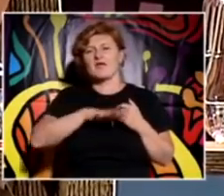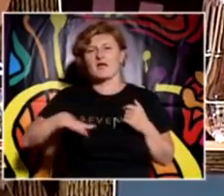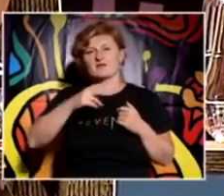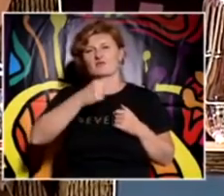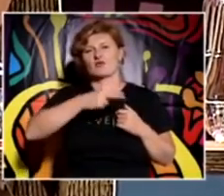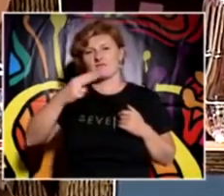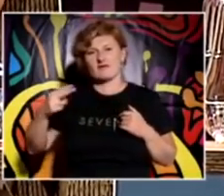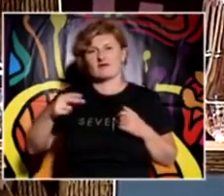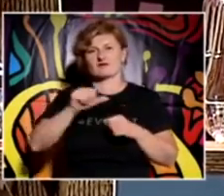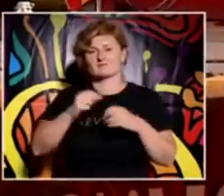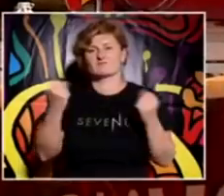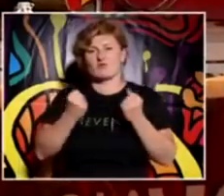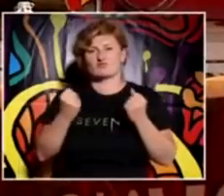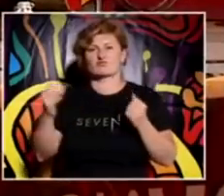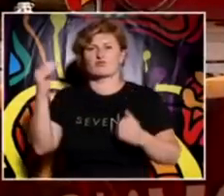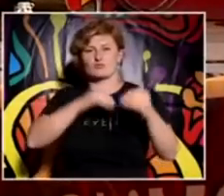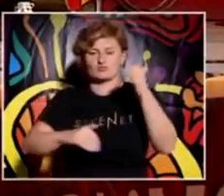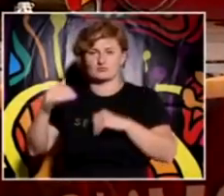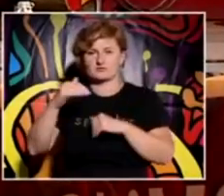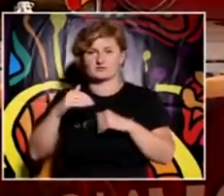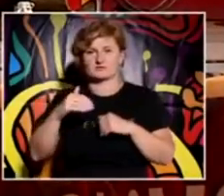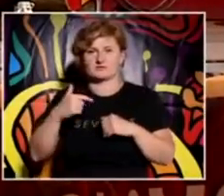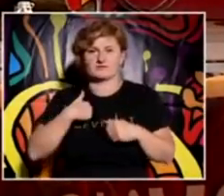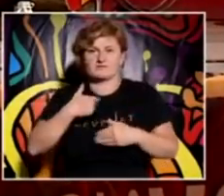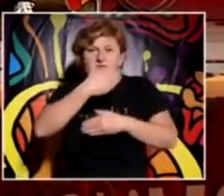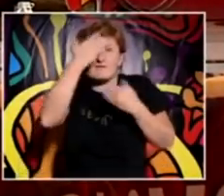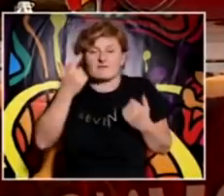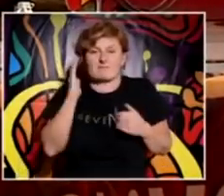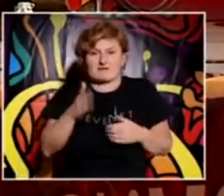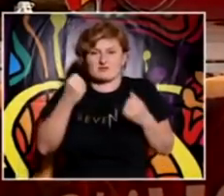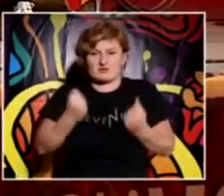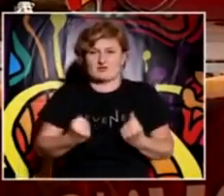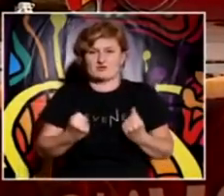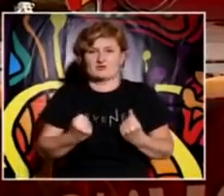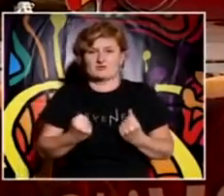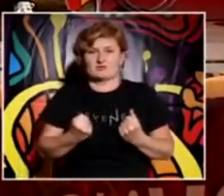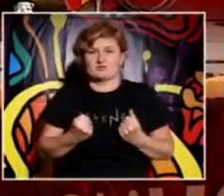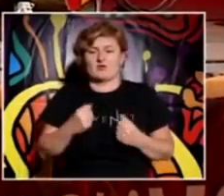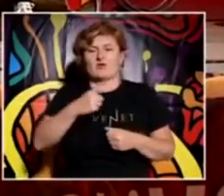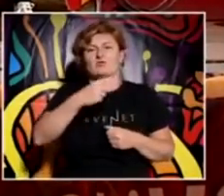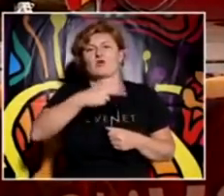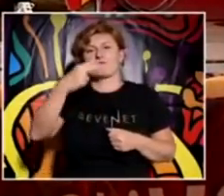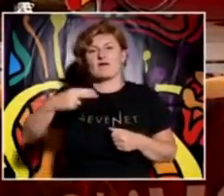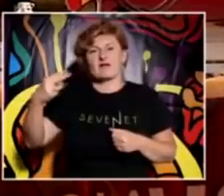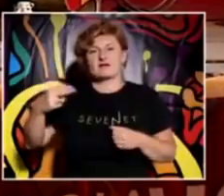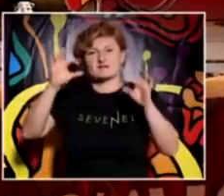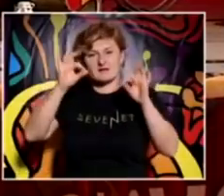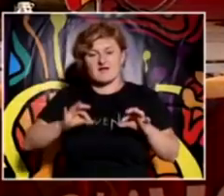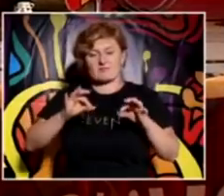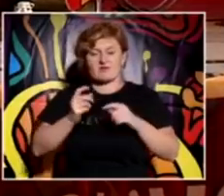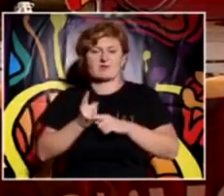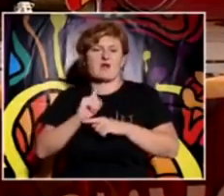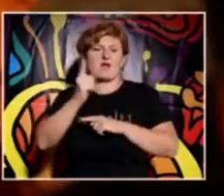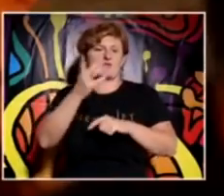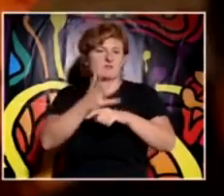mocno górzysty i my też sami się nie spodziewaliśmy, że będzie tak ciężko. Z racji tego, że w Norwegii sklepy są oddalone mniej więcej